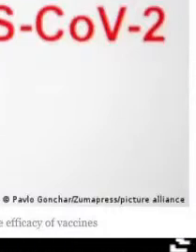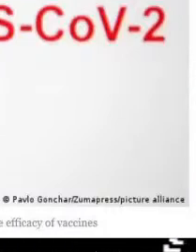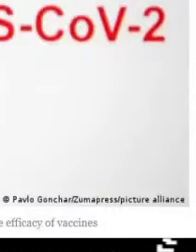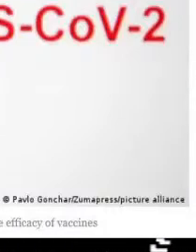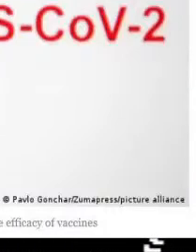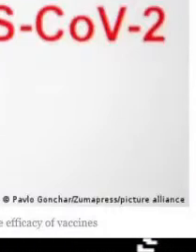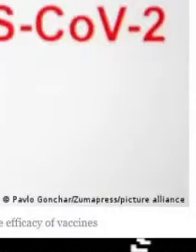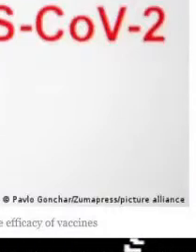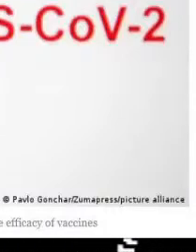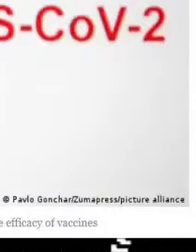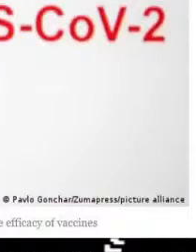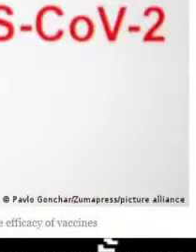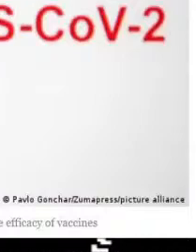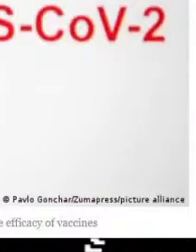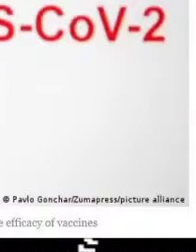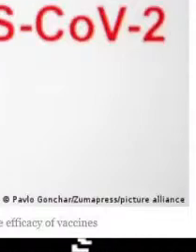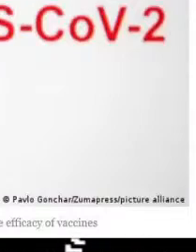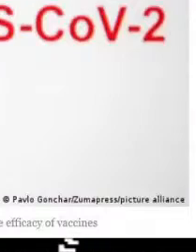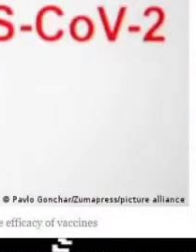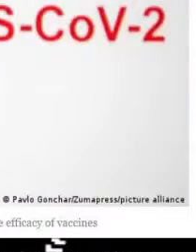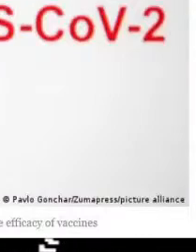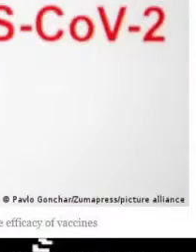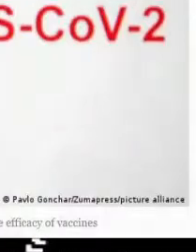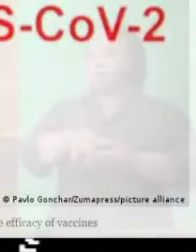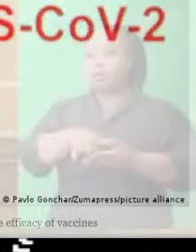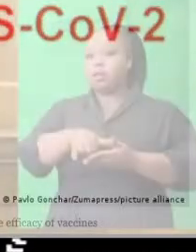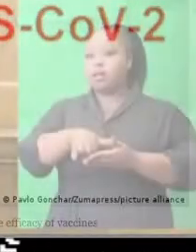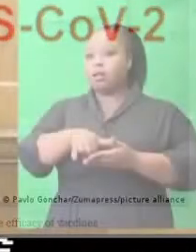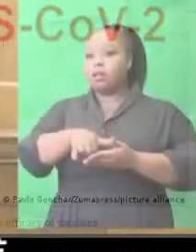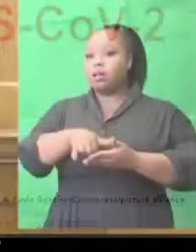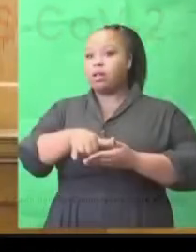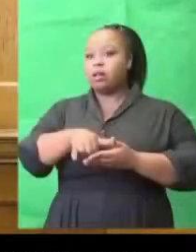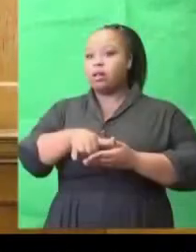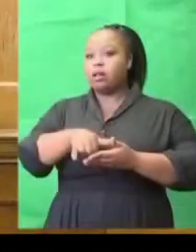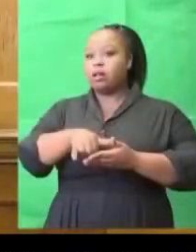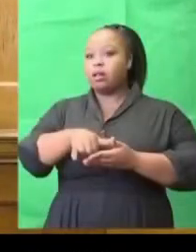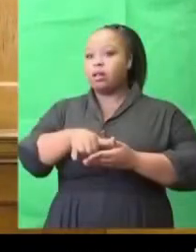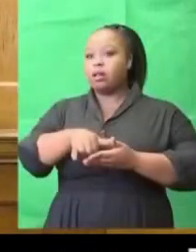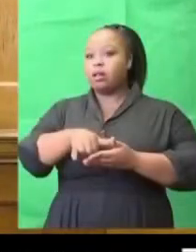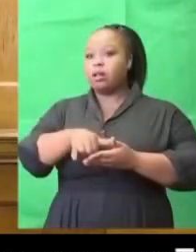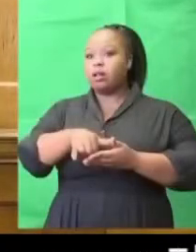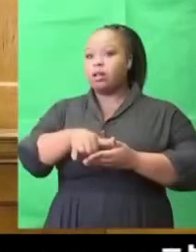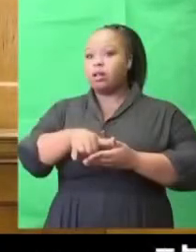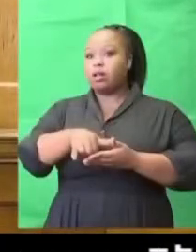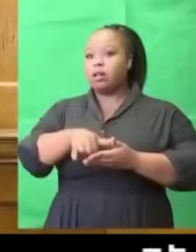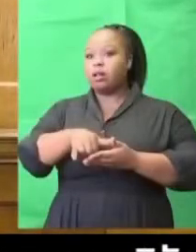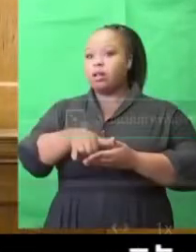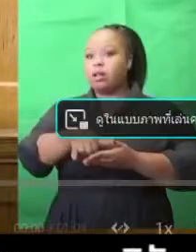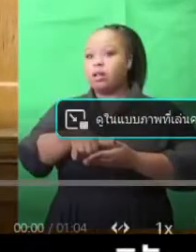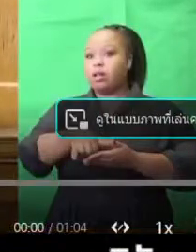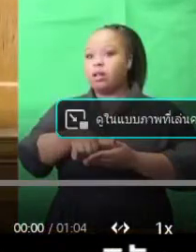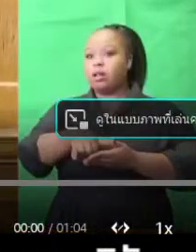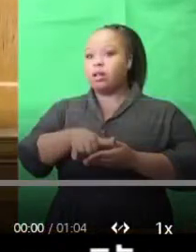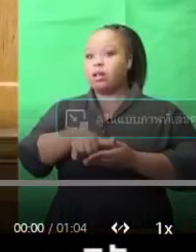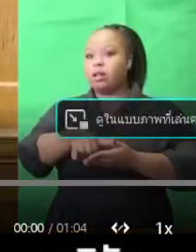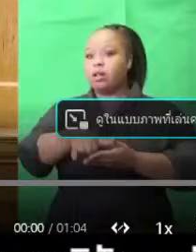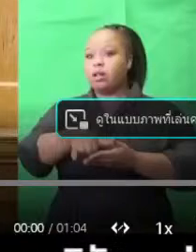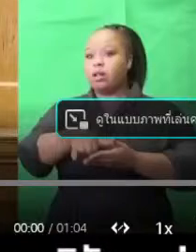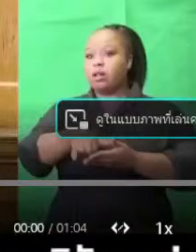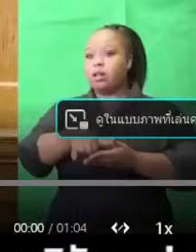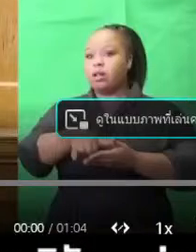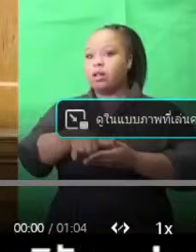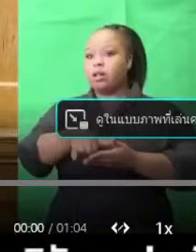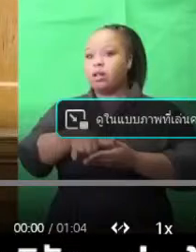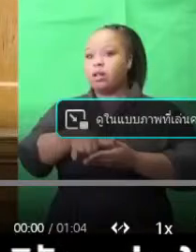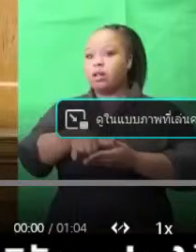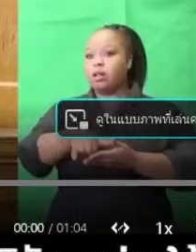ตัวของอัฟริกาใต้ออกมาให้สัมภาษณ์ BBCนั้นชัดเจนที่ผลิ support Theฟังอีกทีนะครับว่านี่